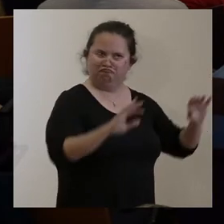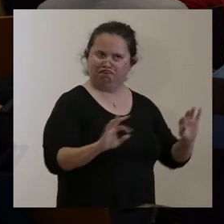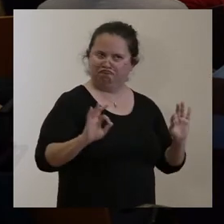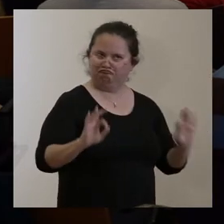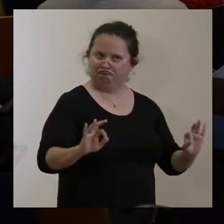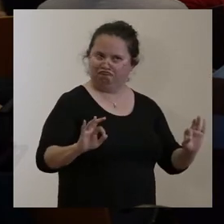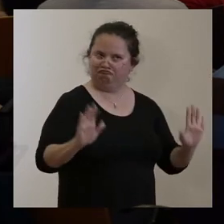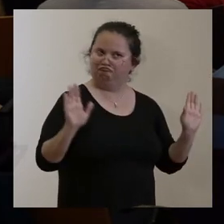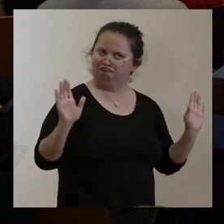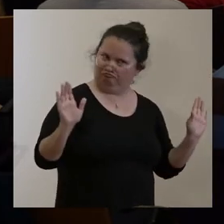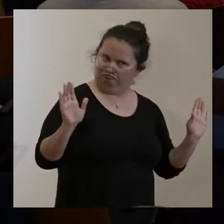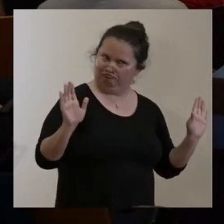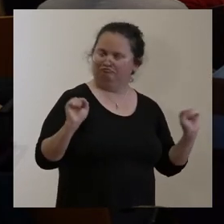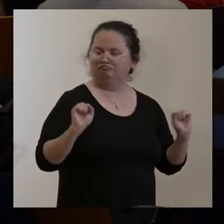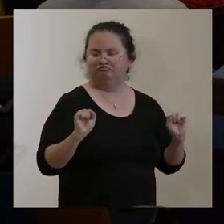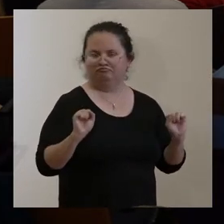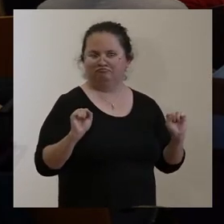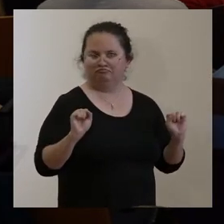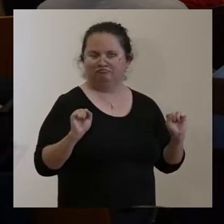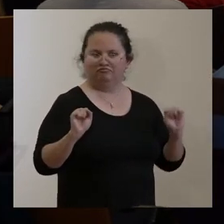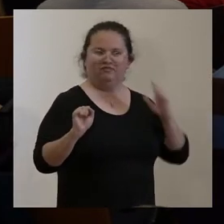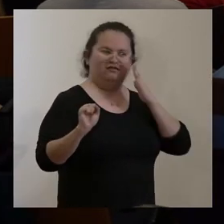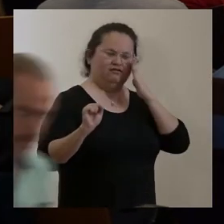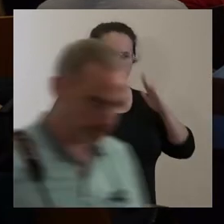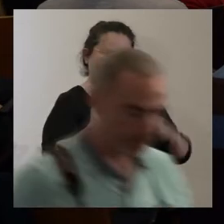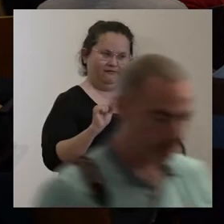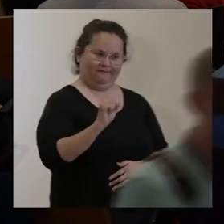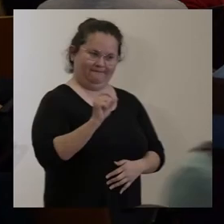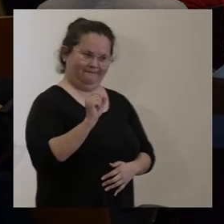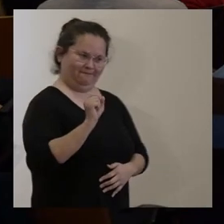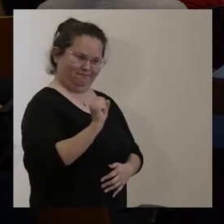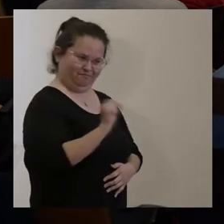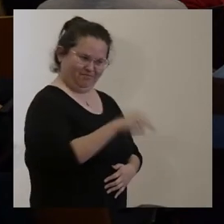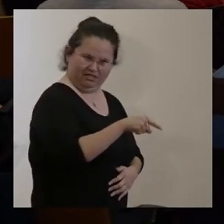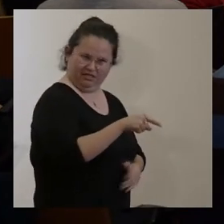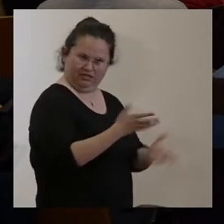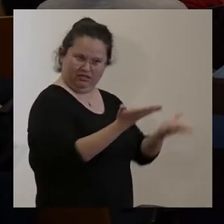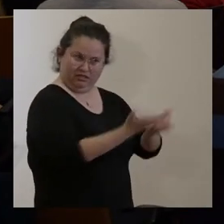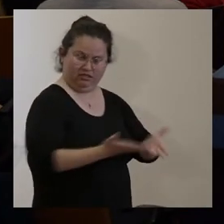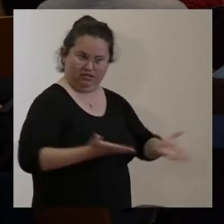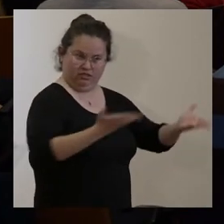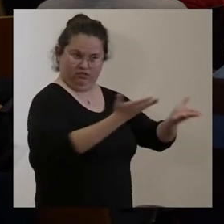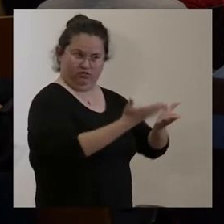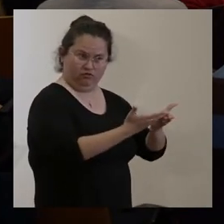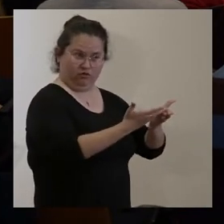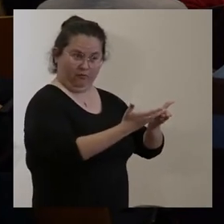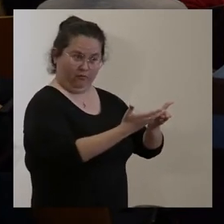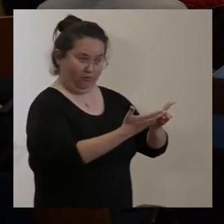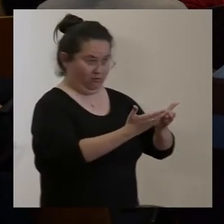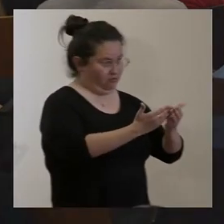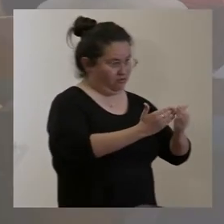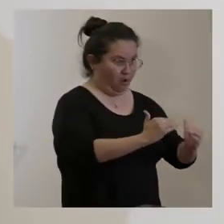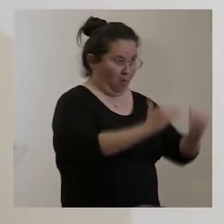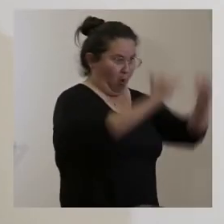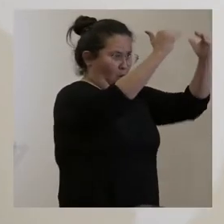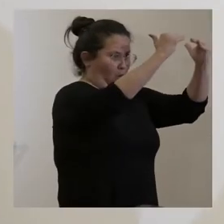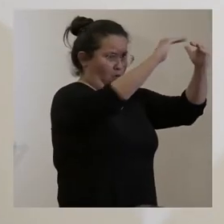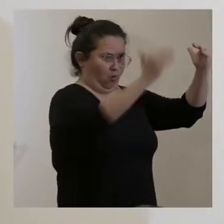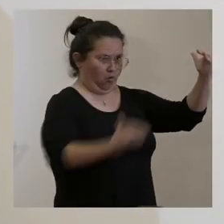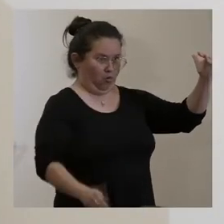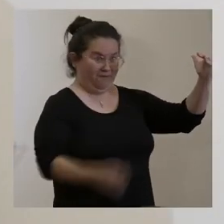Il nous explique que c'est le point de repère, d'ailleurs. C'est le point le plus haut de la côte de Malimbe.